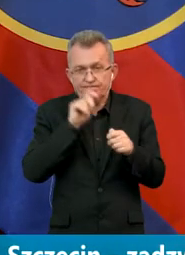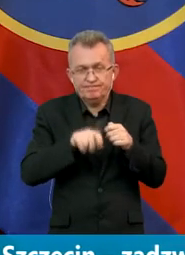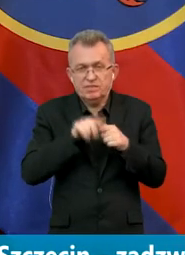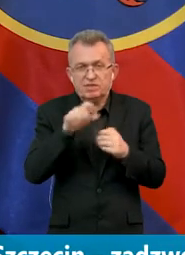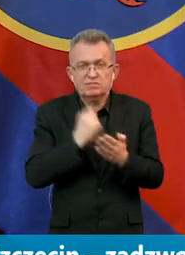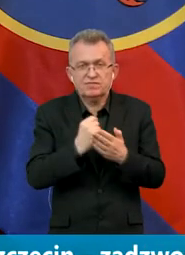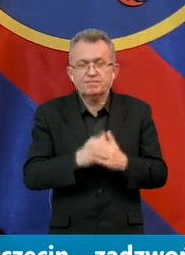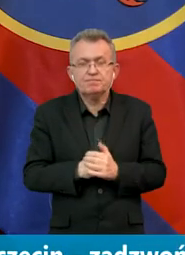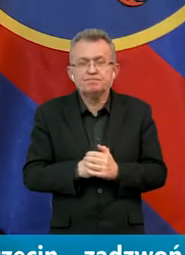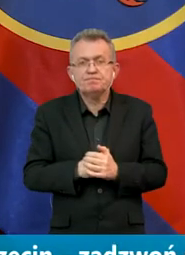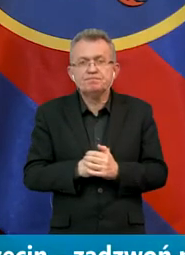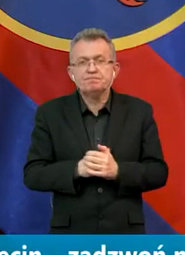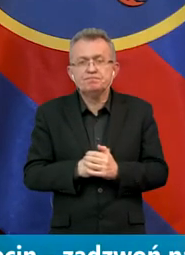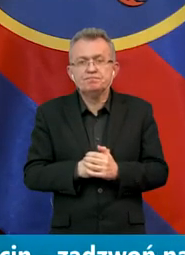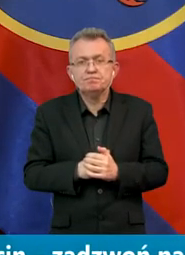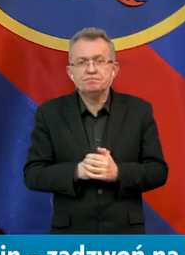konkretnego przypadku.